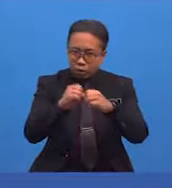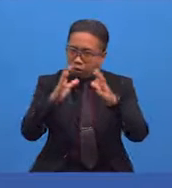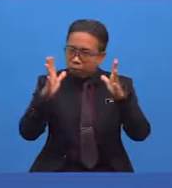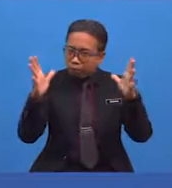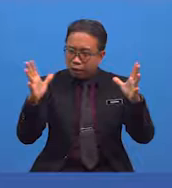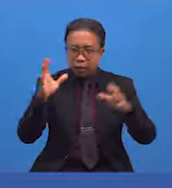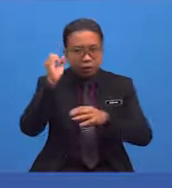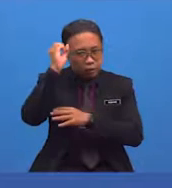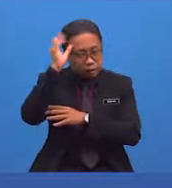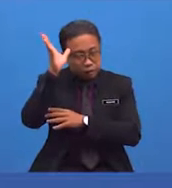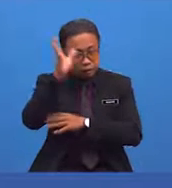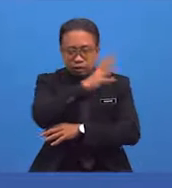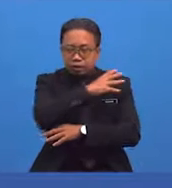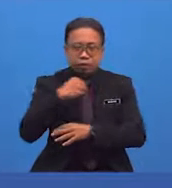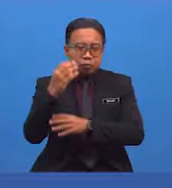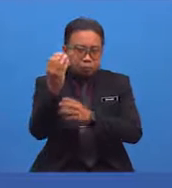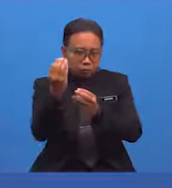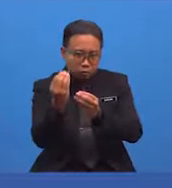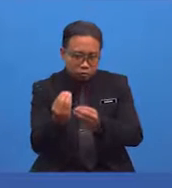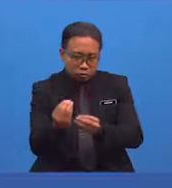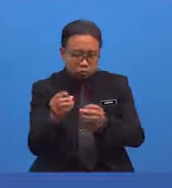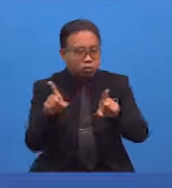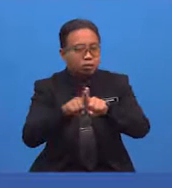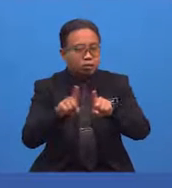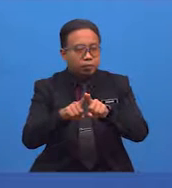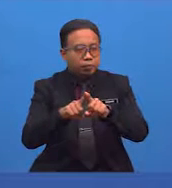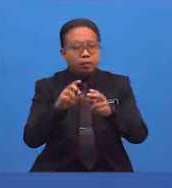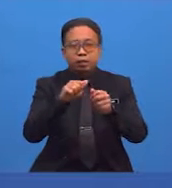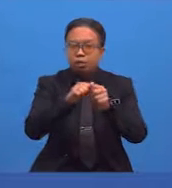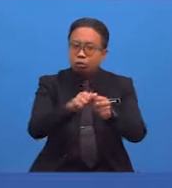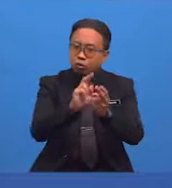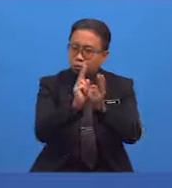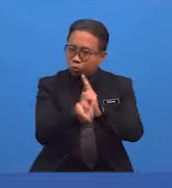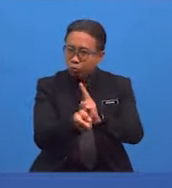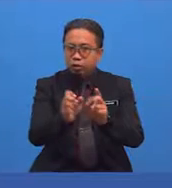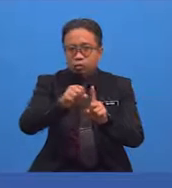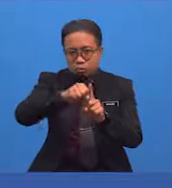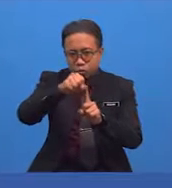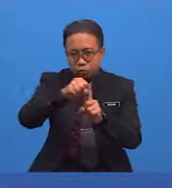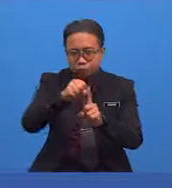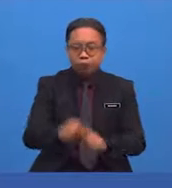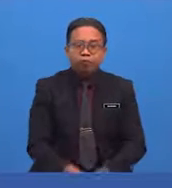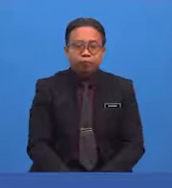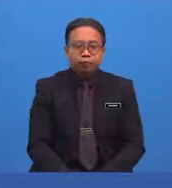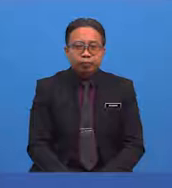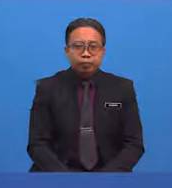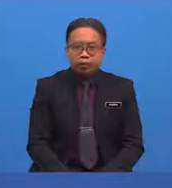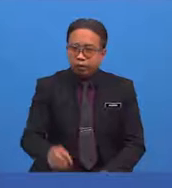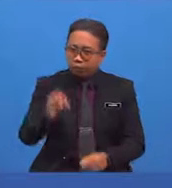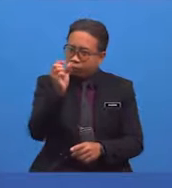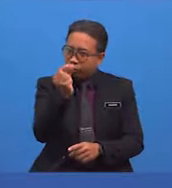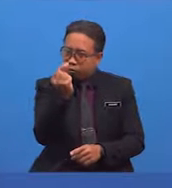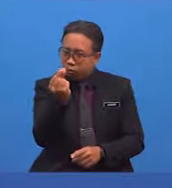dan mengecut dengan seragam terhadap perubahan suhu. Merkuri di dalam termometer